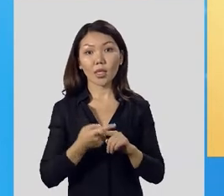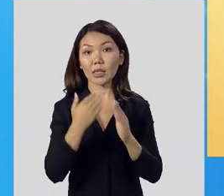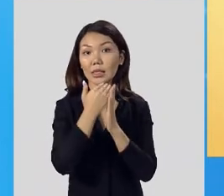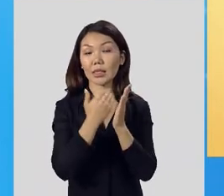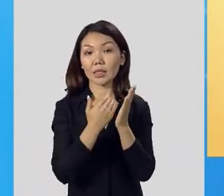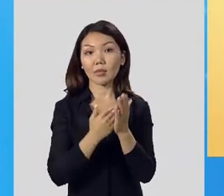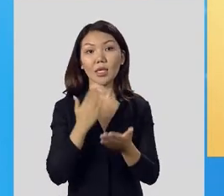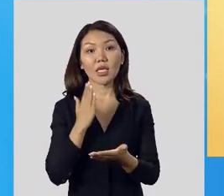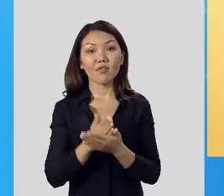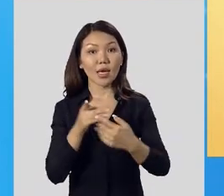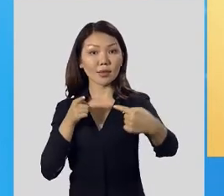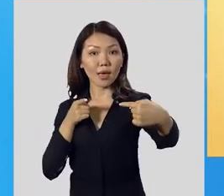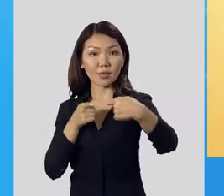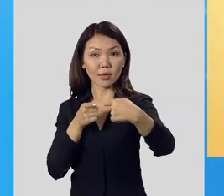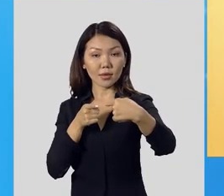являются антагонистами.